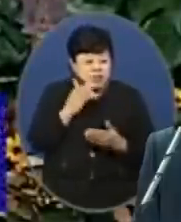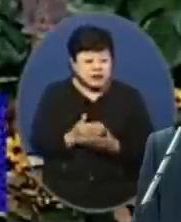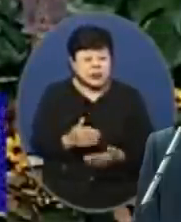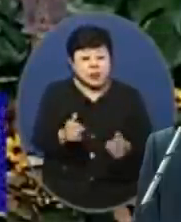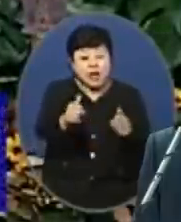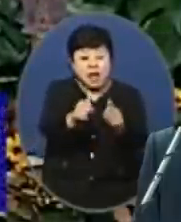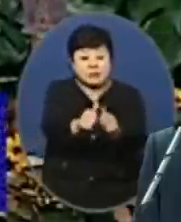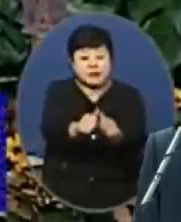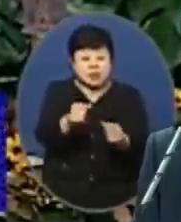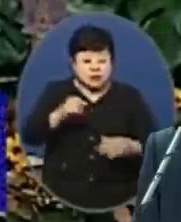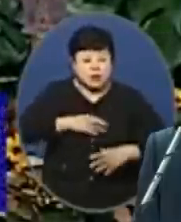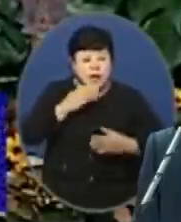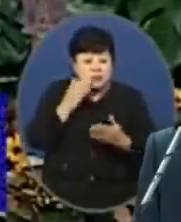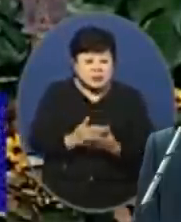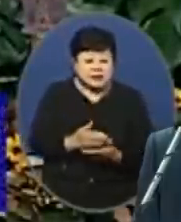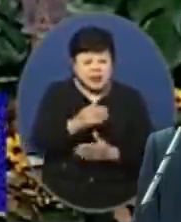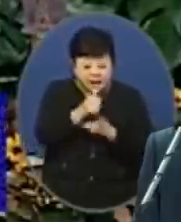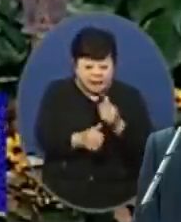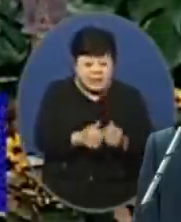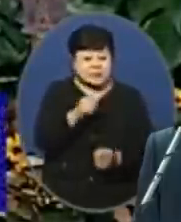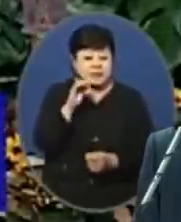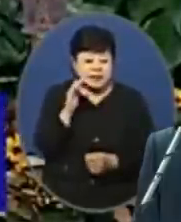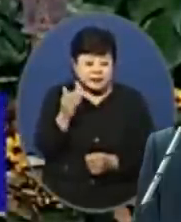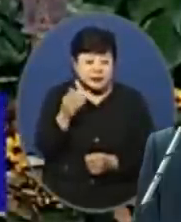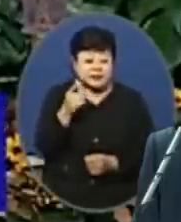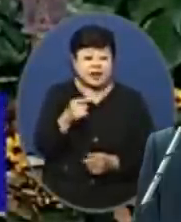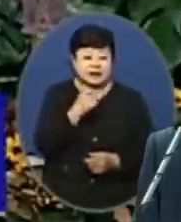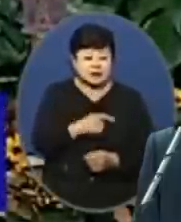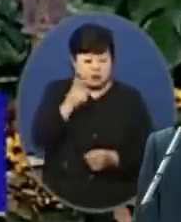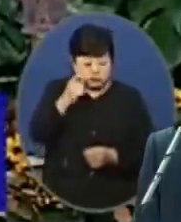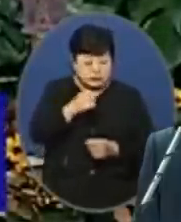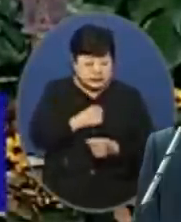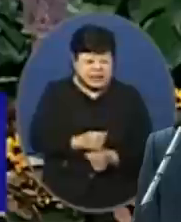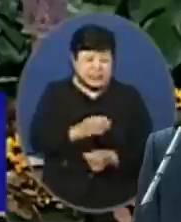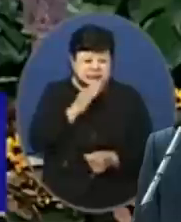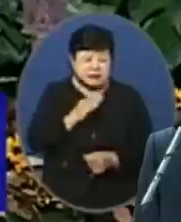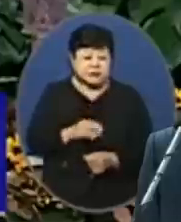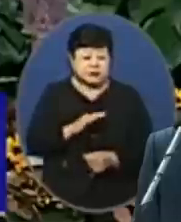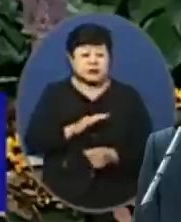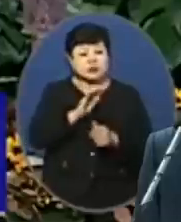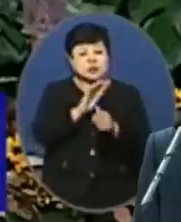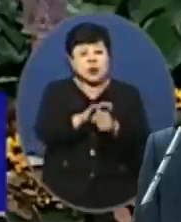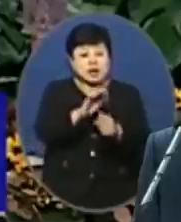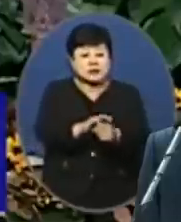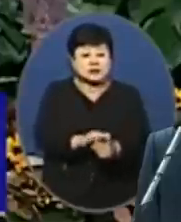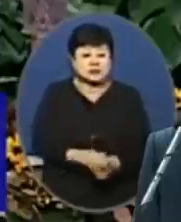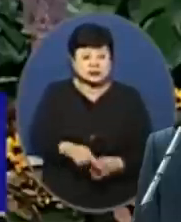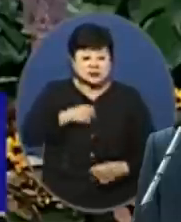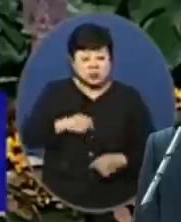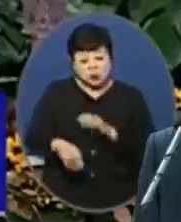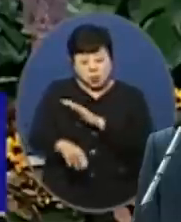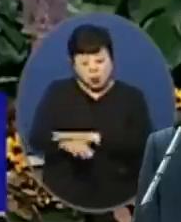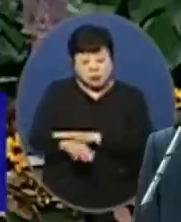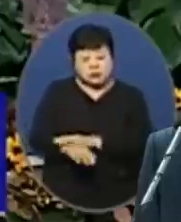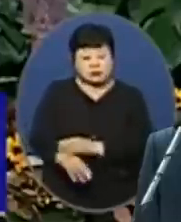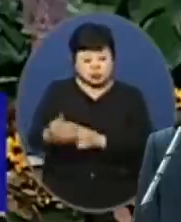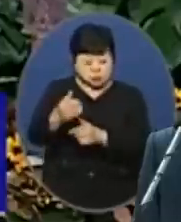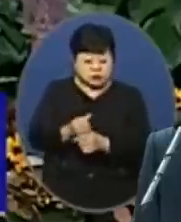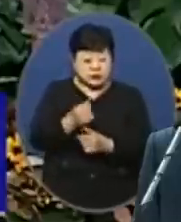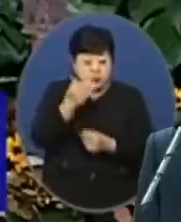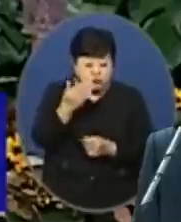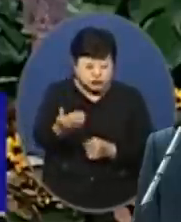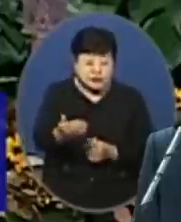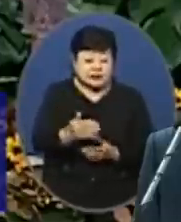너와 함께 함이라. 놀라지 말라, 나는 내 하나님이 됨이라. 내가 너를 굳세게 하리라. 참으로 너를 도와주리라. 참으로 나의 어려운 오른손으로 너를